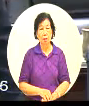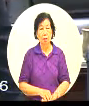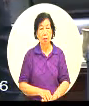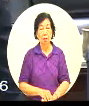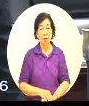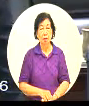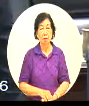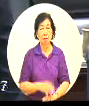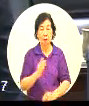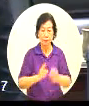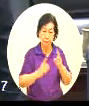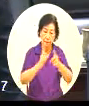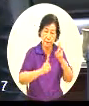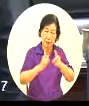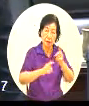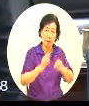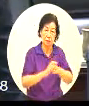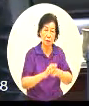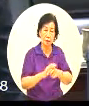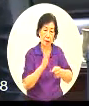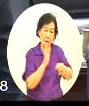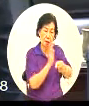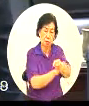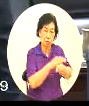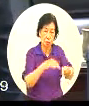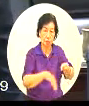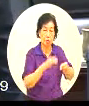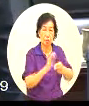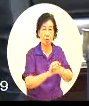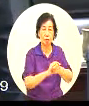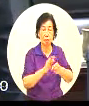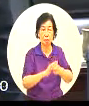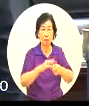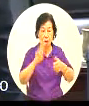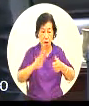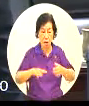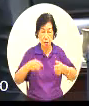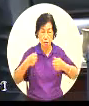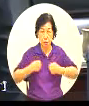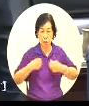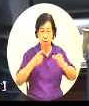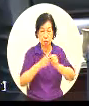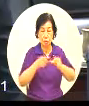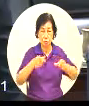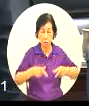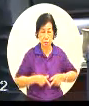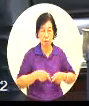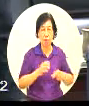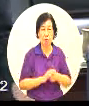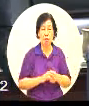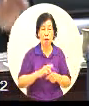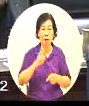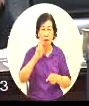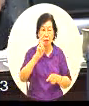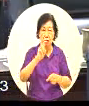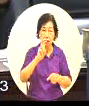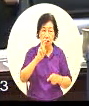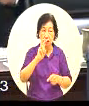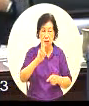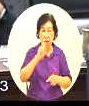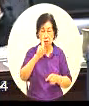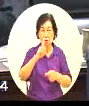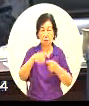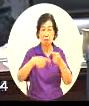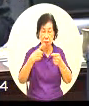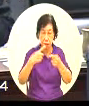贸啦，要比照咱左信中心。民国七十一年我七十年的海清驾车，左信中